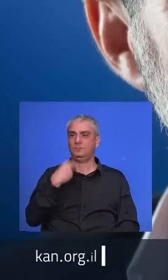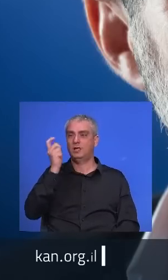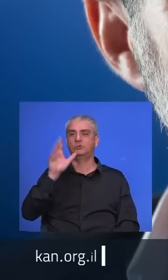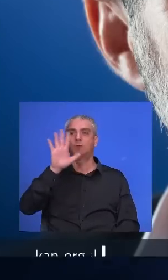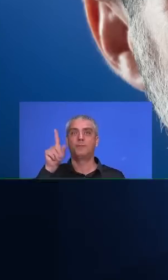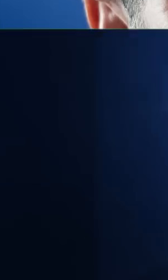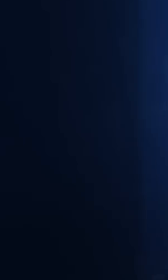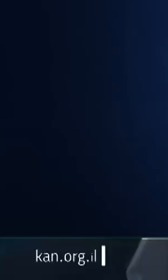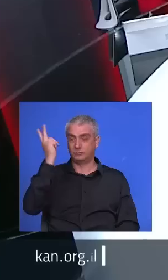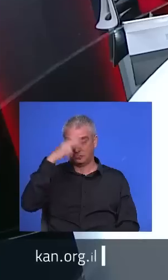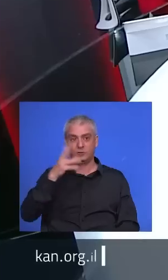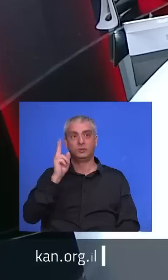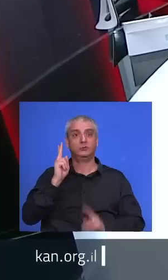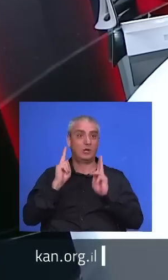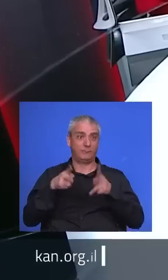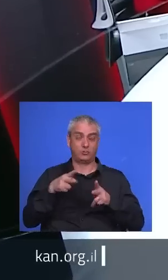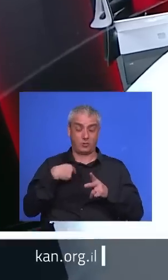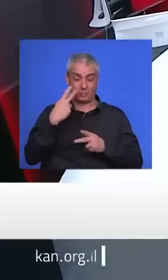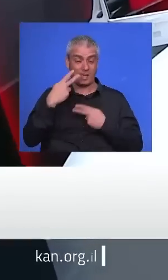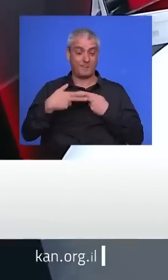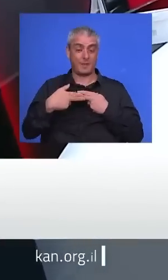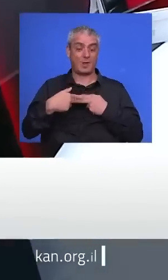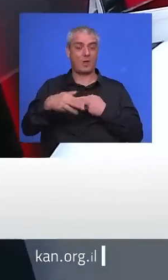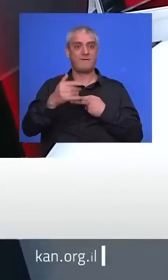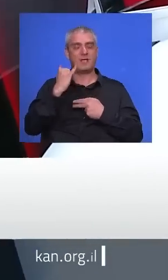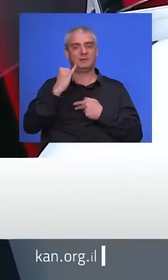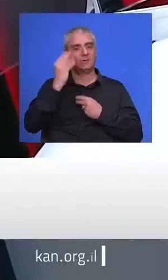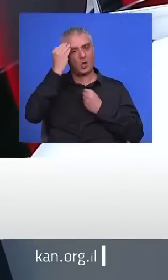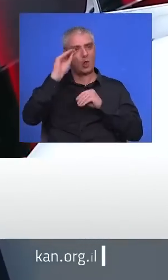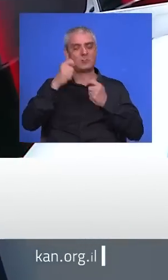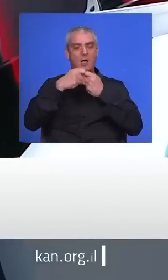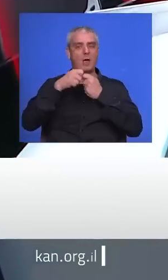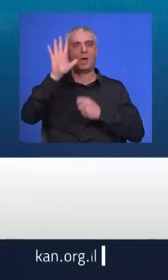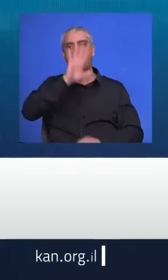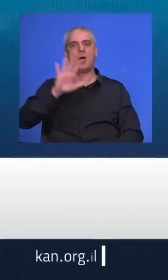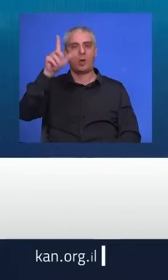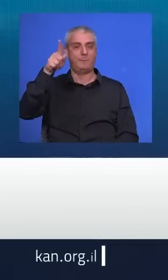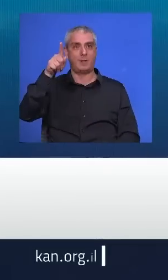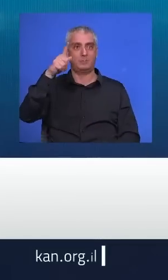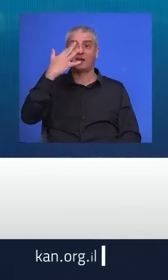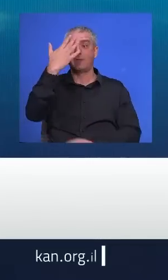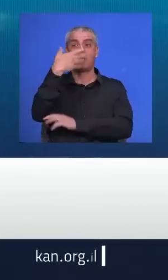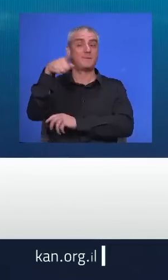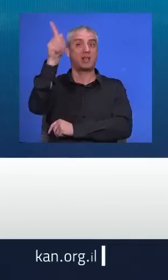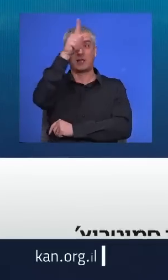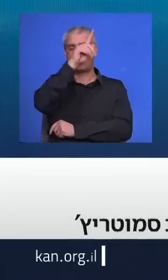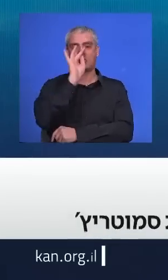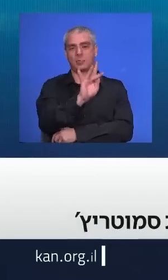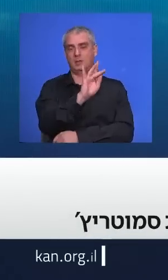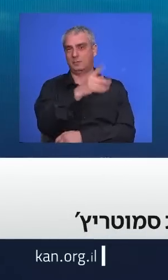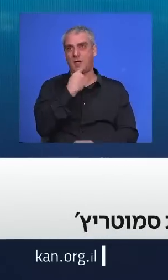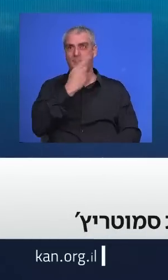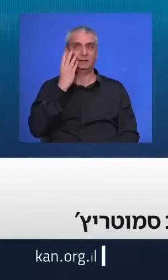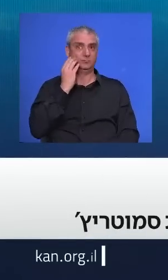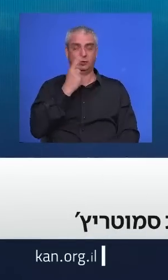ממה שאנחנו מבינים ישנה אפשרות שנראה בימים הקרובים איזושהי הודעה אירופית משותפת של כמה מדינות נגד הדברים שסמוטריץ'